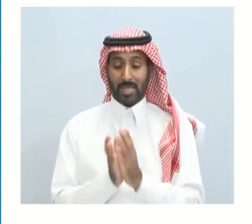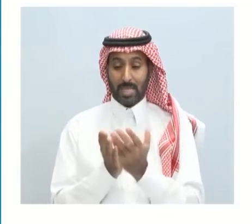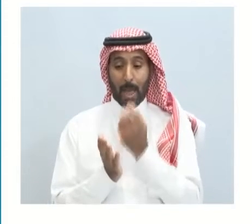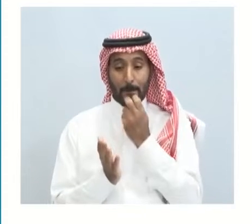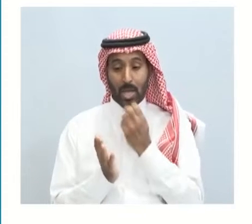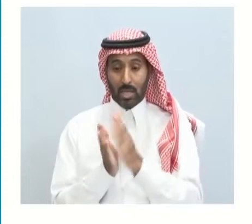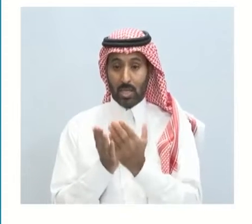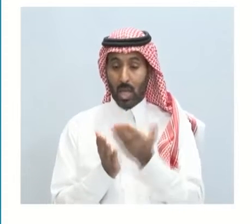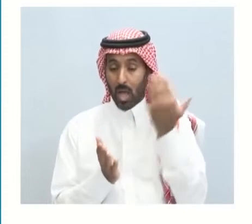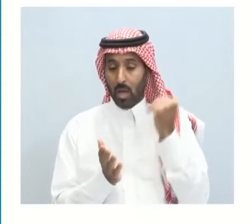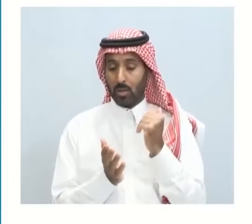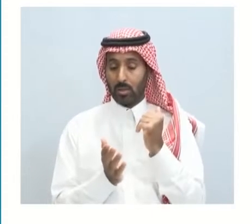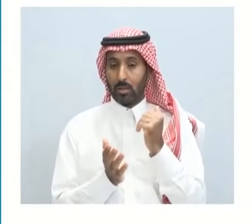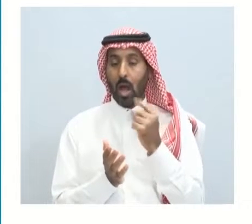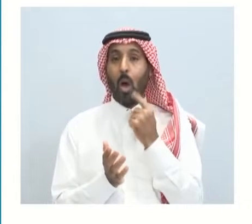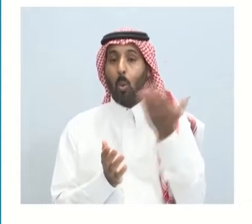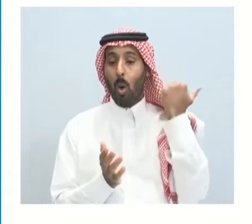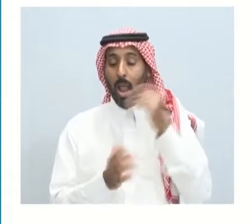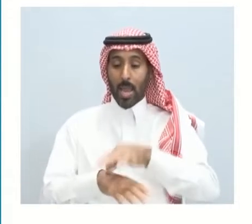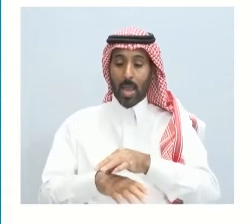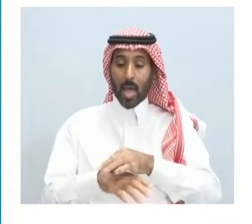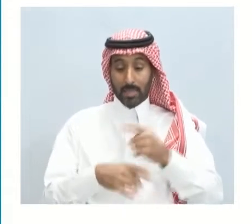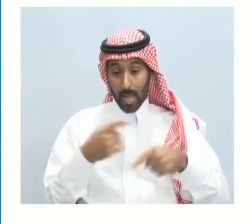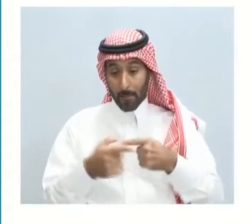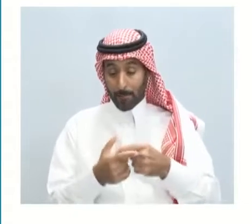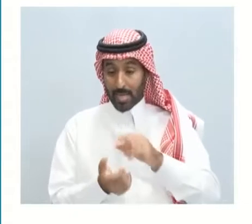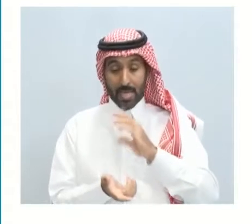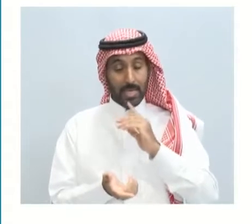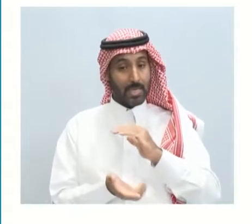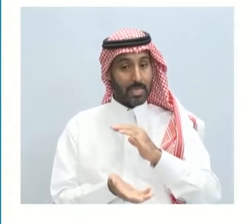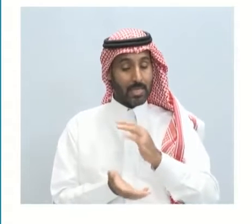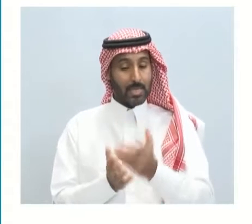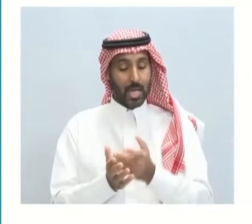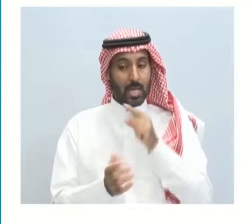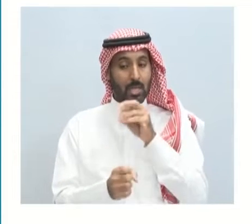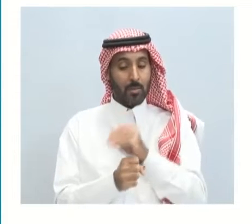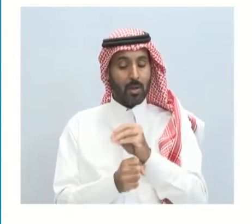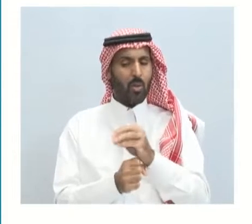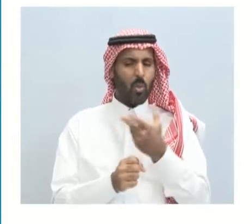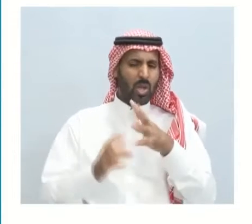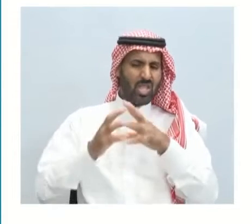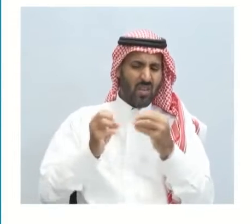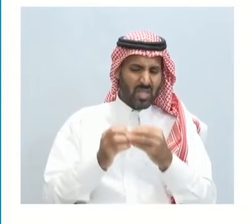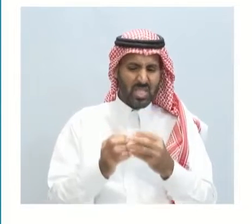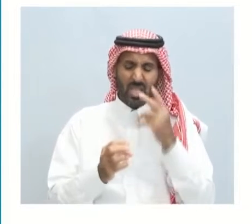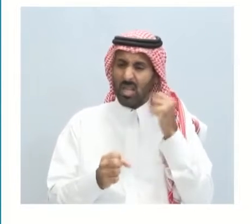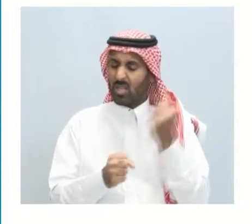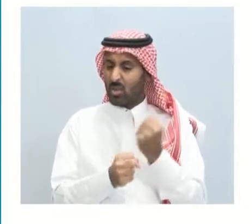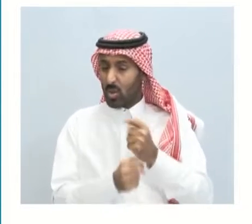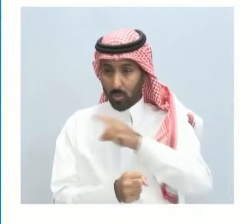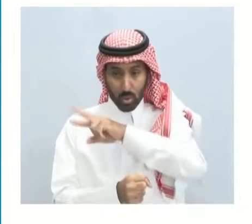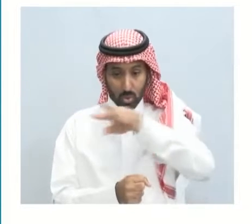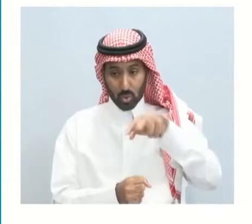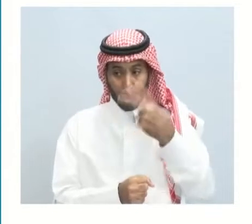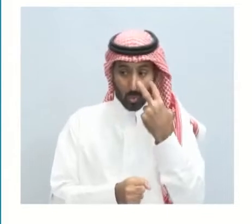بجديد حاول الناس عبر التاريخ تفسير ما يحدث للاشياء حولهم معتمدين